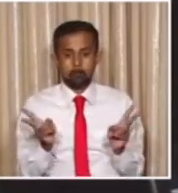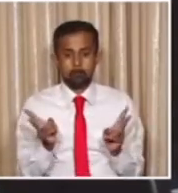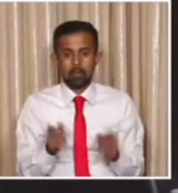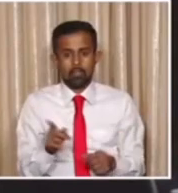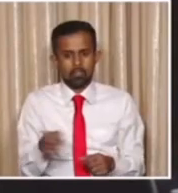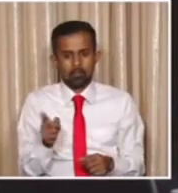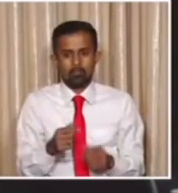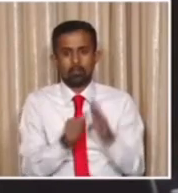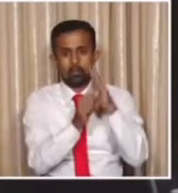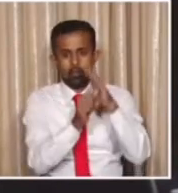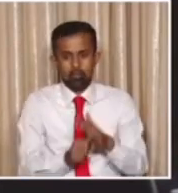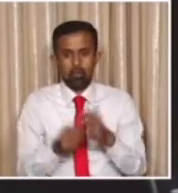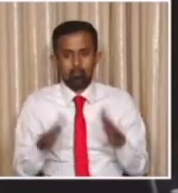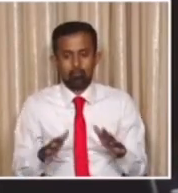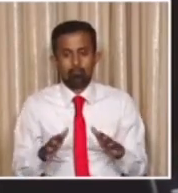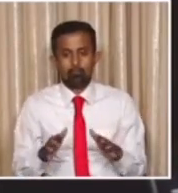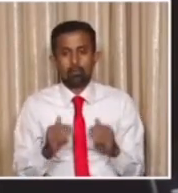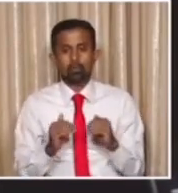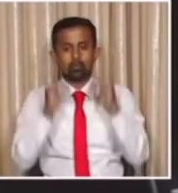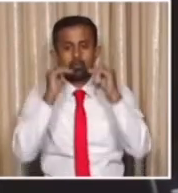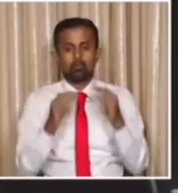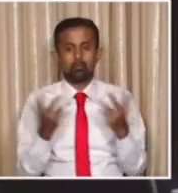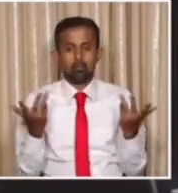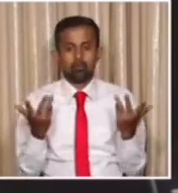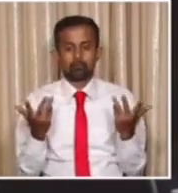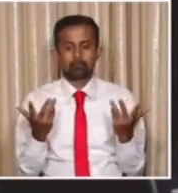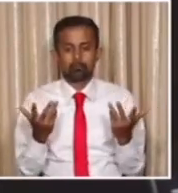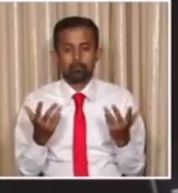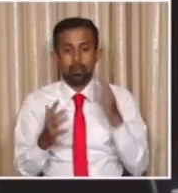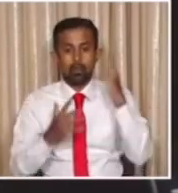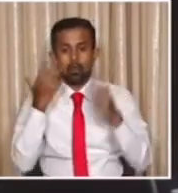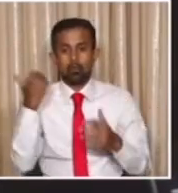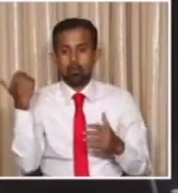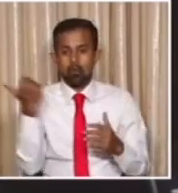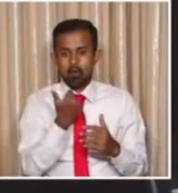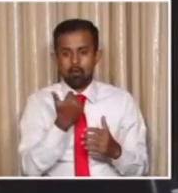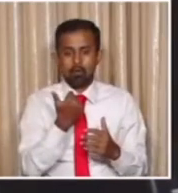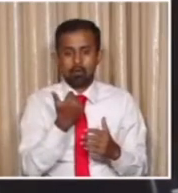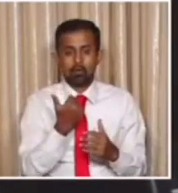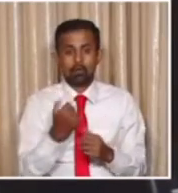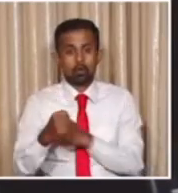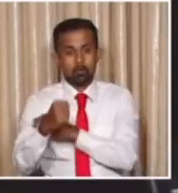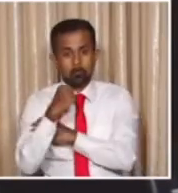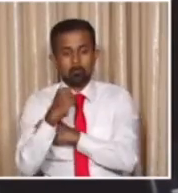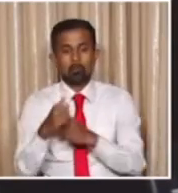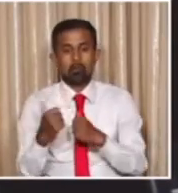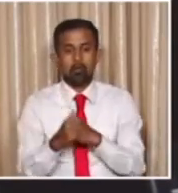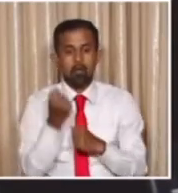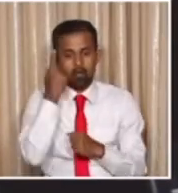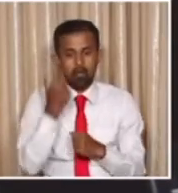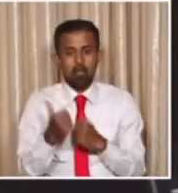දවසින් දවස ප්‍රපාතයට ඇද වැටුණා මිසක් ගොඩේමක් උනේ නැහැ අද ලෝකේ අලුත් බල ප්‍රවණතා නිර්මාණය වෙලා